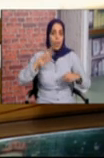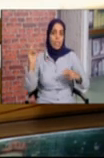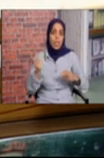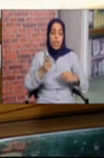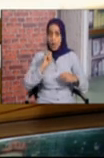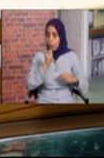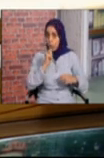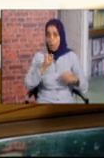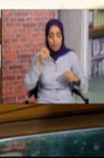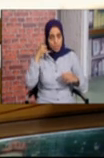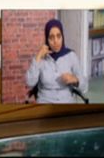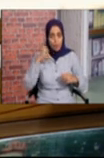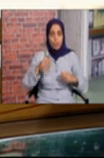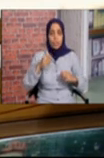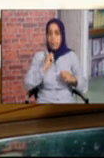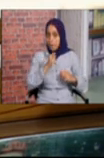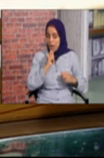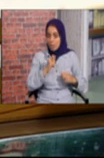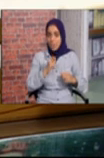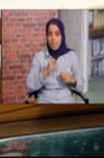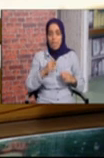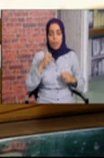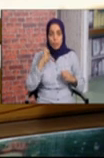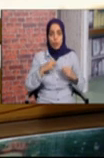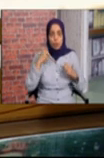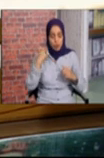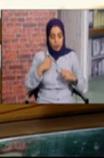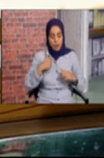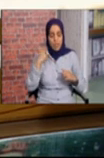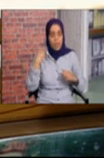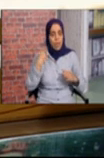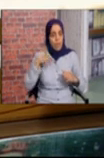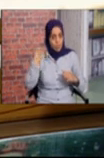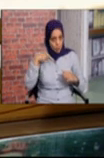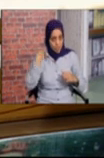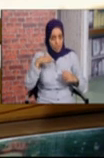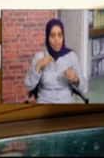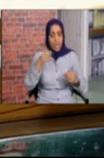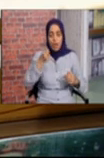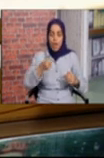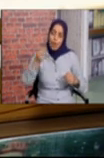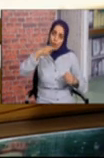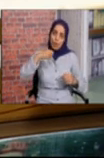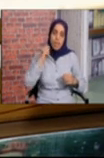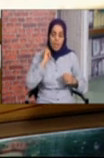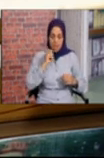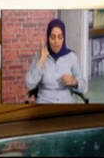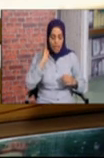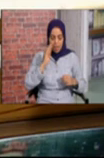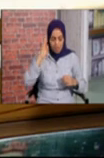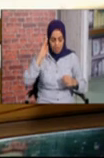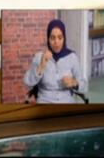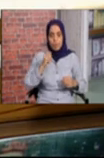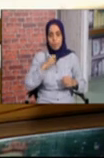الموضوع معنا اتصال تليفوني مع الأستاذة نيفين منصور، مستشار نائب وزير المالية. أستاذة نيفين أهلا بك معنا. أهلا،